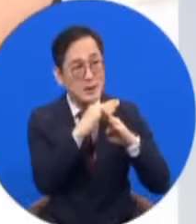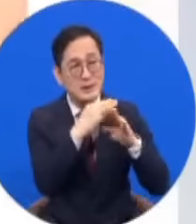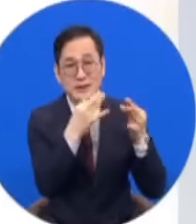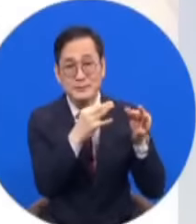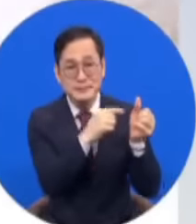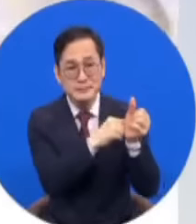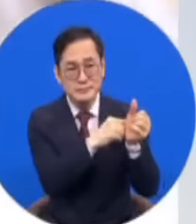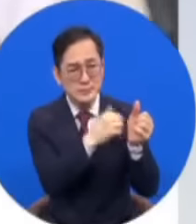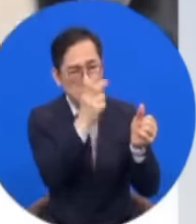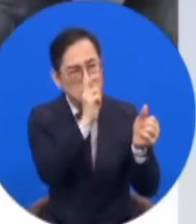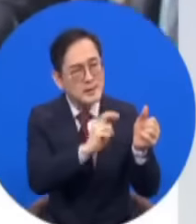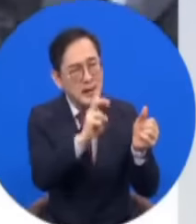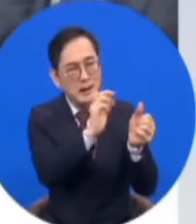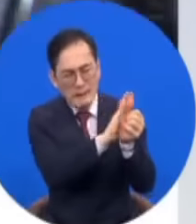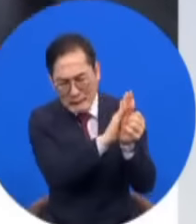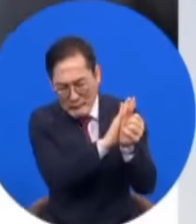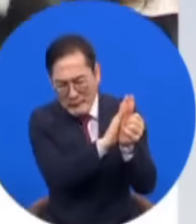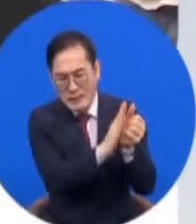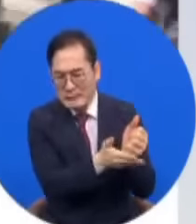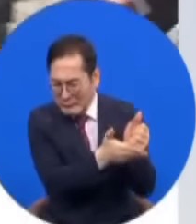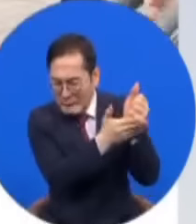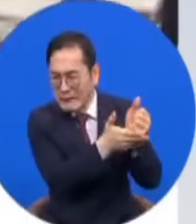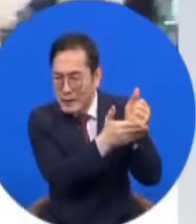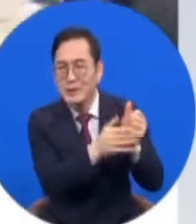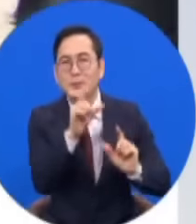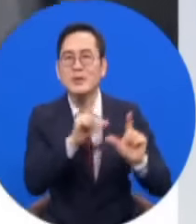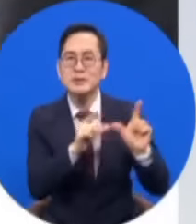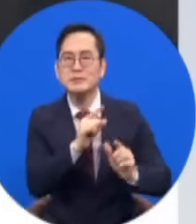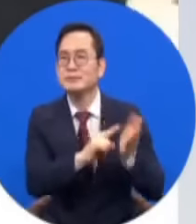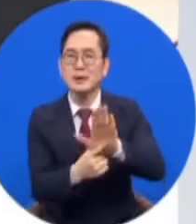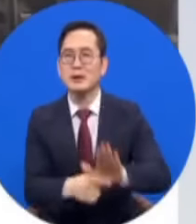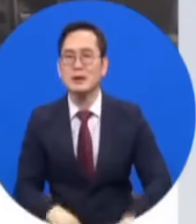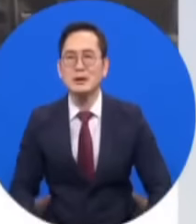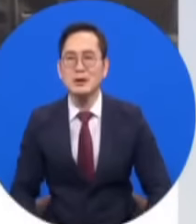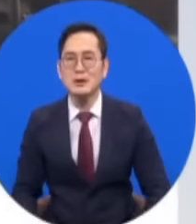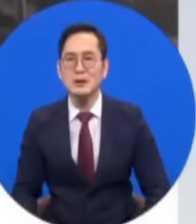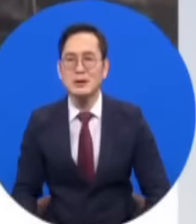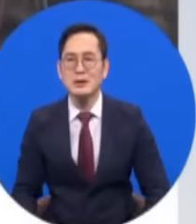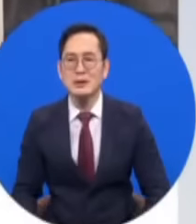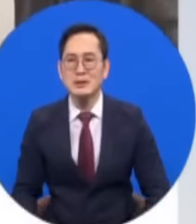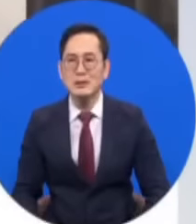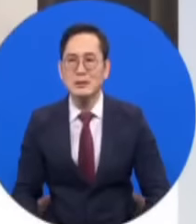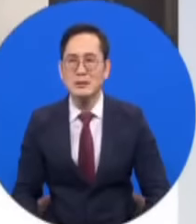수호하고 찬양하는 뭐 전쟁 정의권, 정의적인 전쟁이라고 얘기하는 사람이